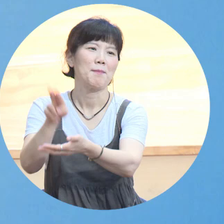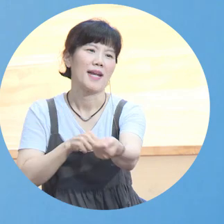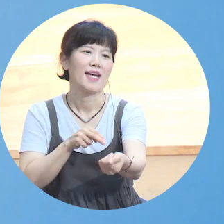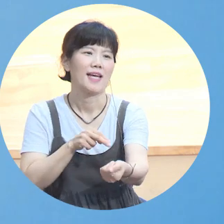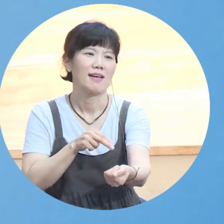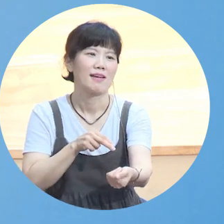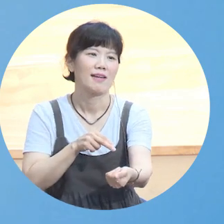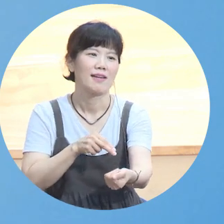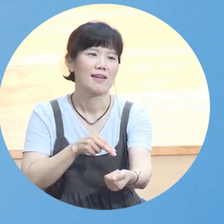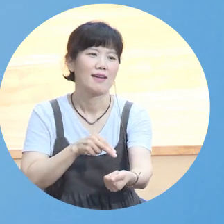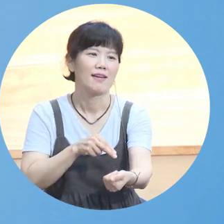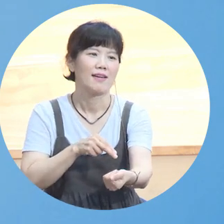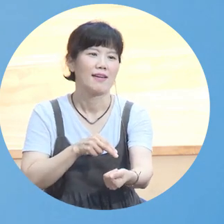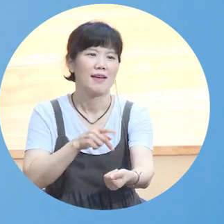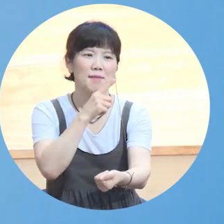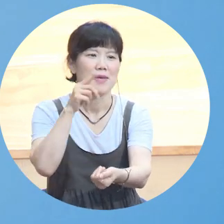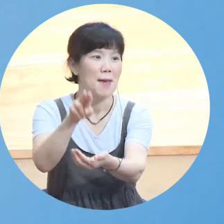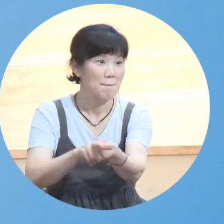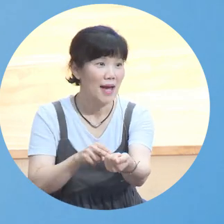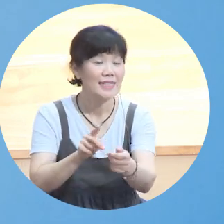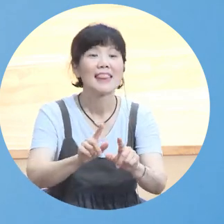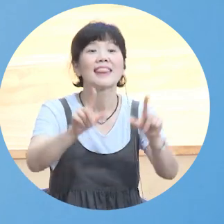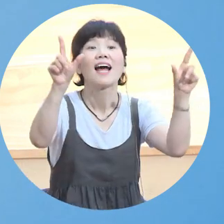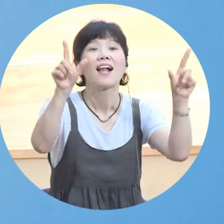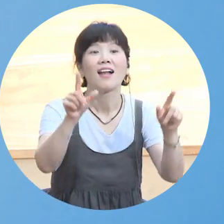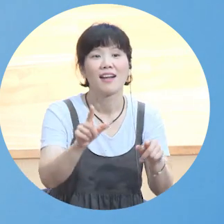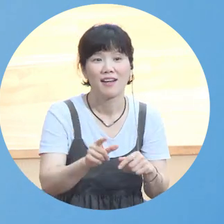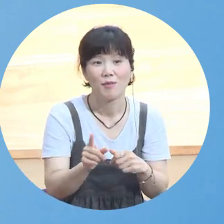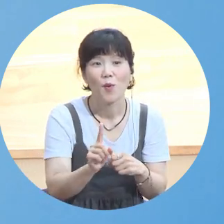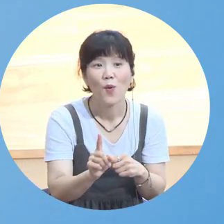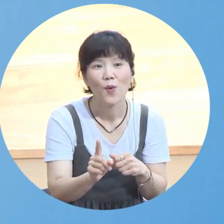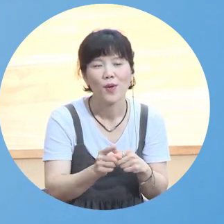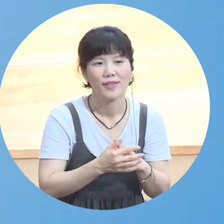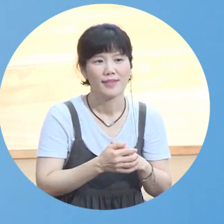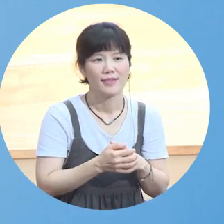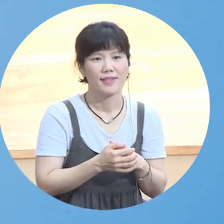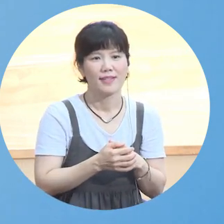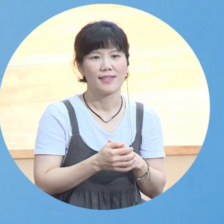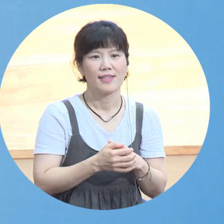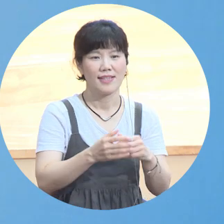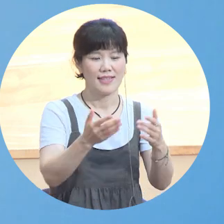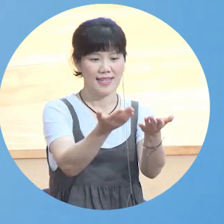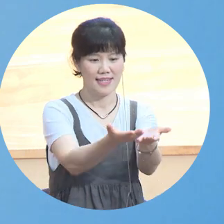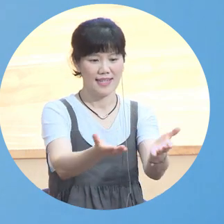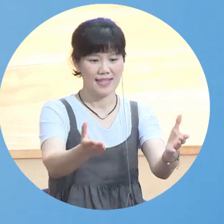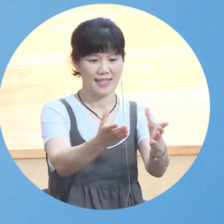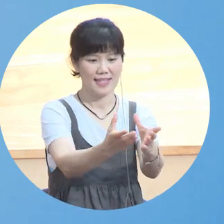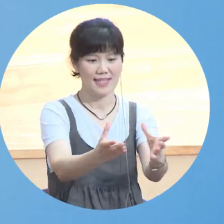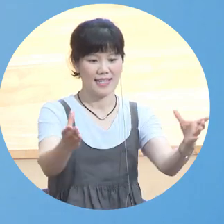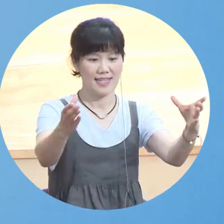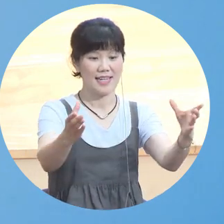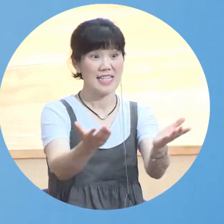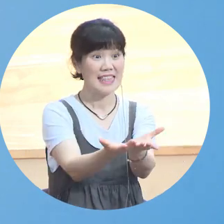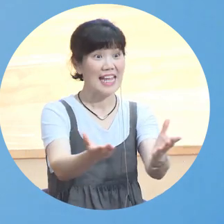피를 파는 나를 어떻게 하느냐 대접에 다가 이런 잔도 아니고 대접에 다가